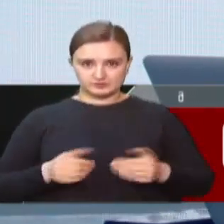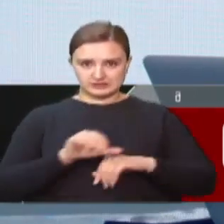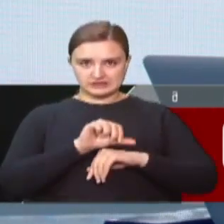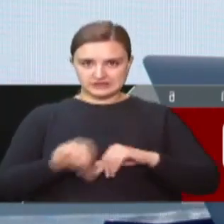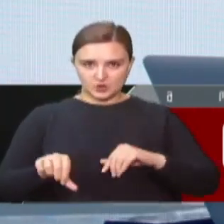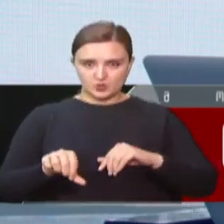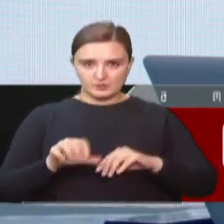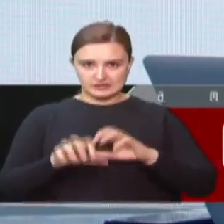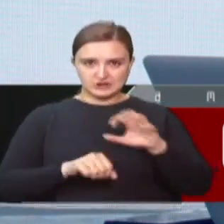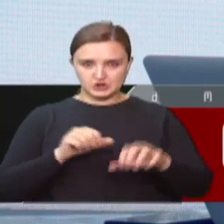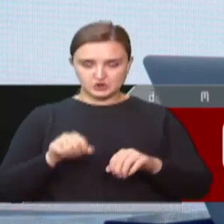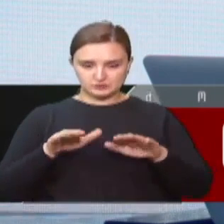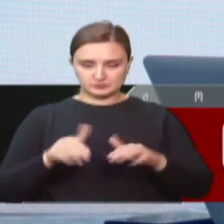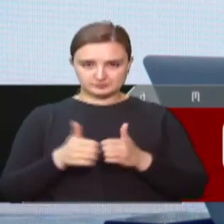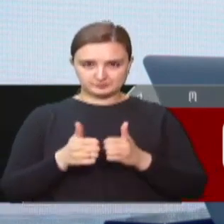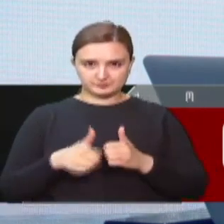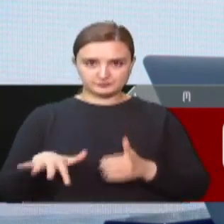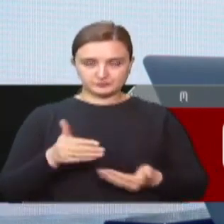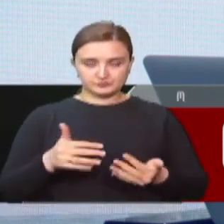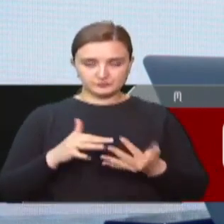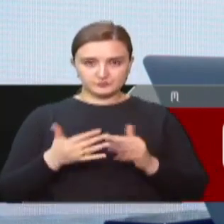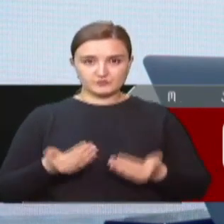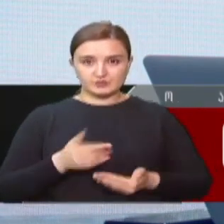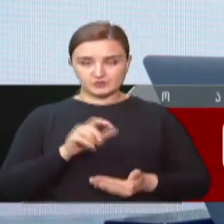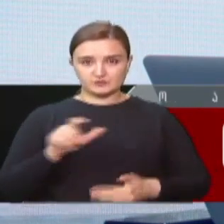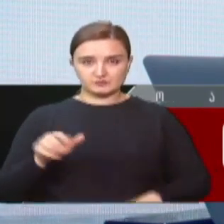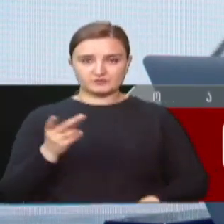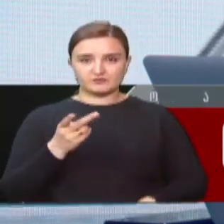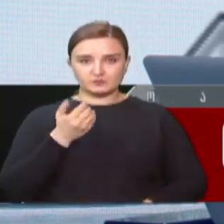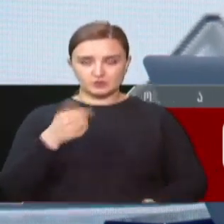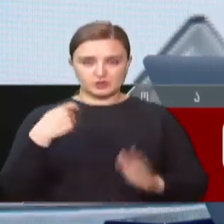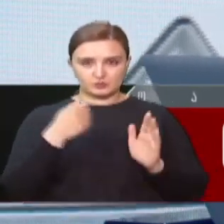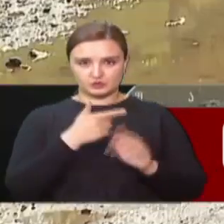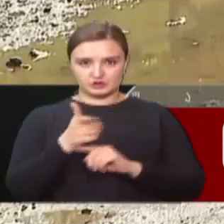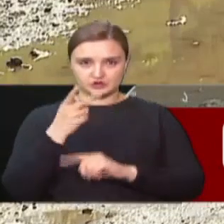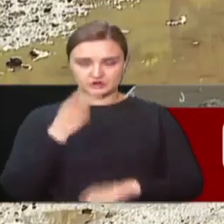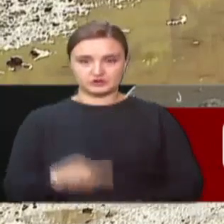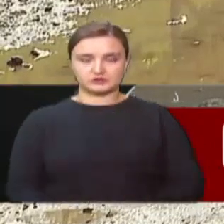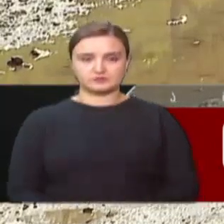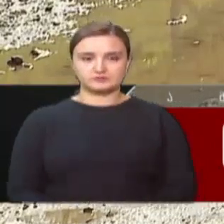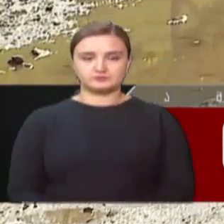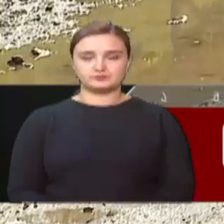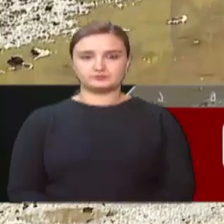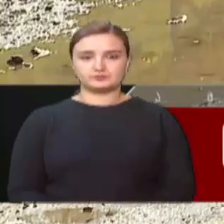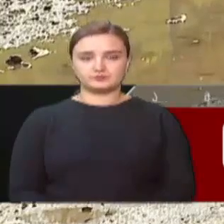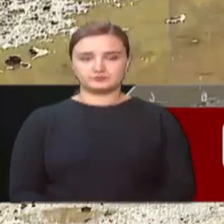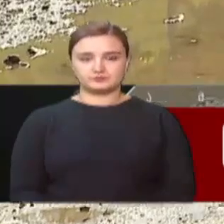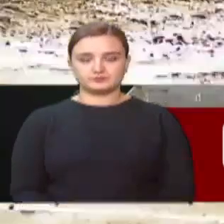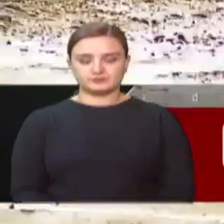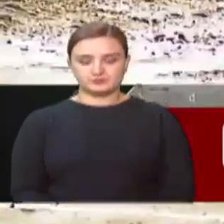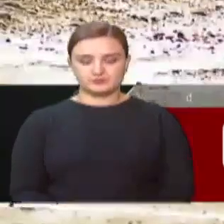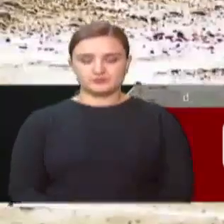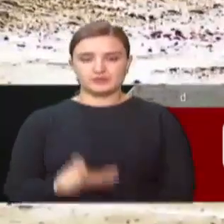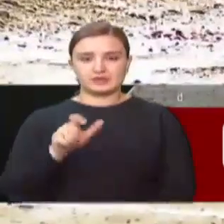ხაზის მოსაზღვრეს სოფლის მკვიდრები, ნახეთ ნატო ბერულავასა და მურად ფარცვანიას რეპორტაჟში. Elguja Khasaias am gzis